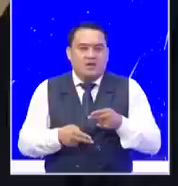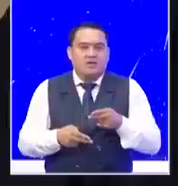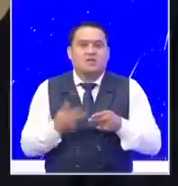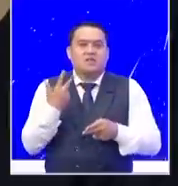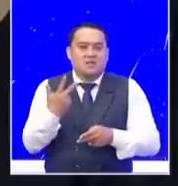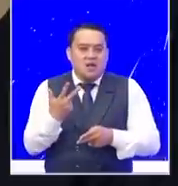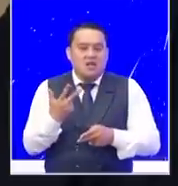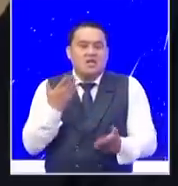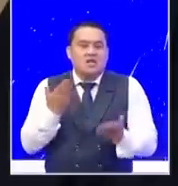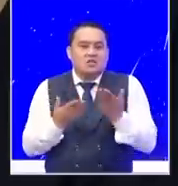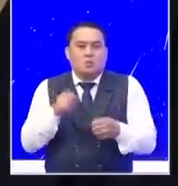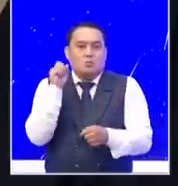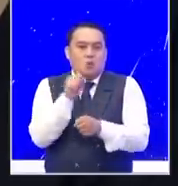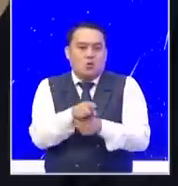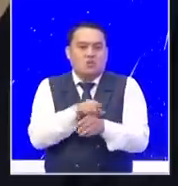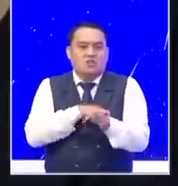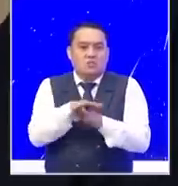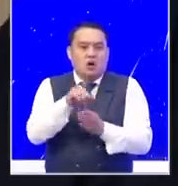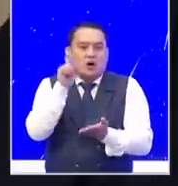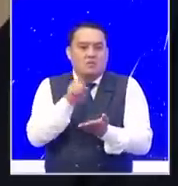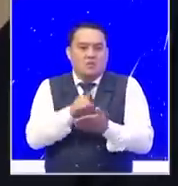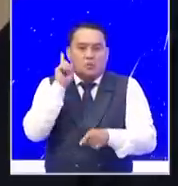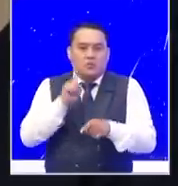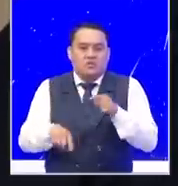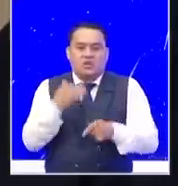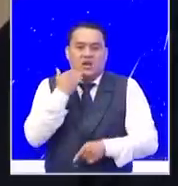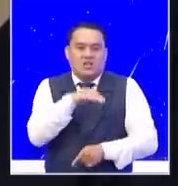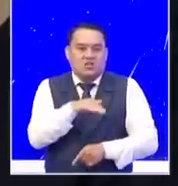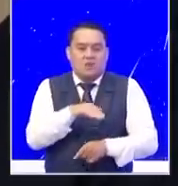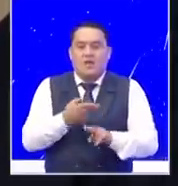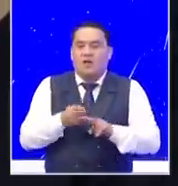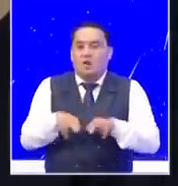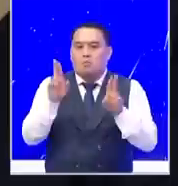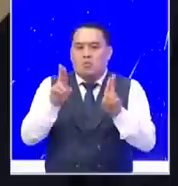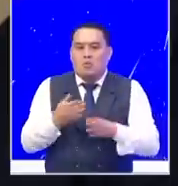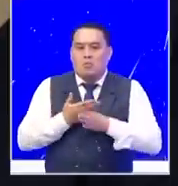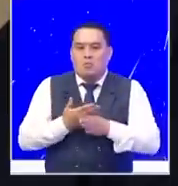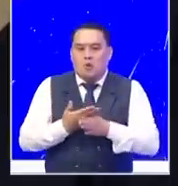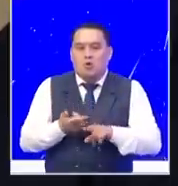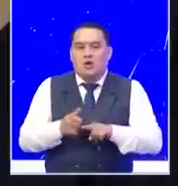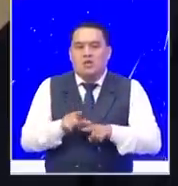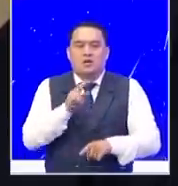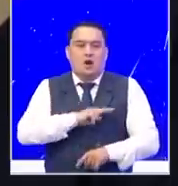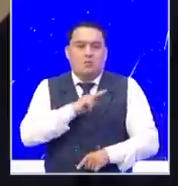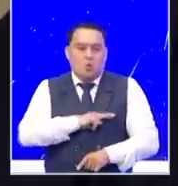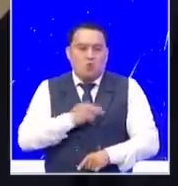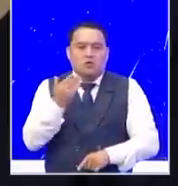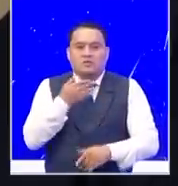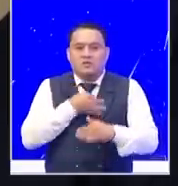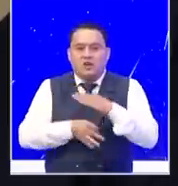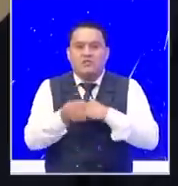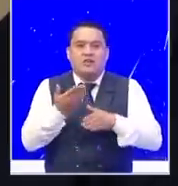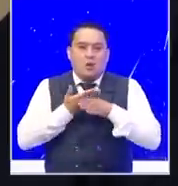заключительное – если тебе что-то поручили, исполни это максимально хорошо. Сейчас эти правила мне помогают на нынешней работе. Его советы